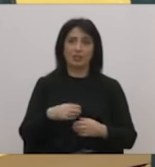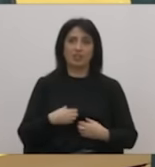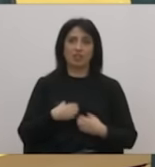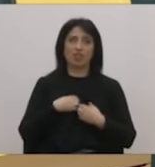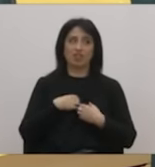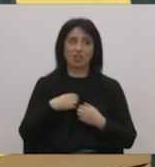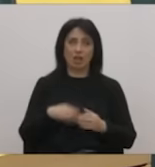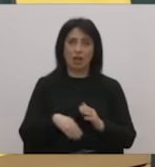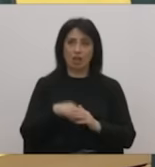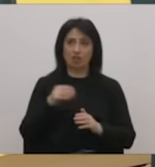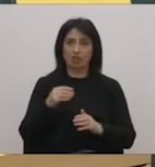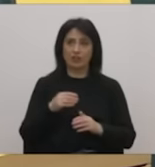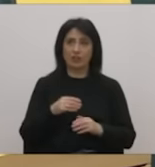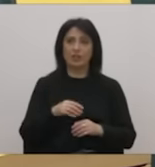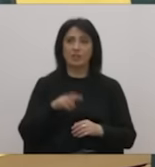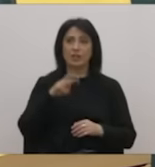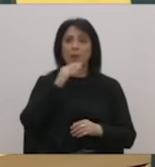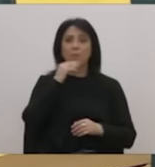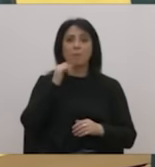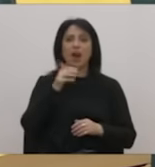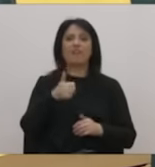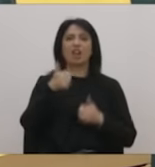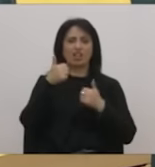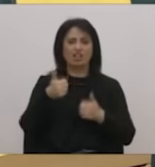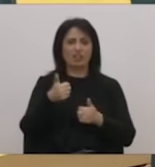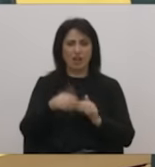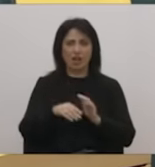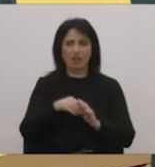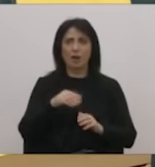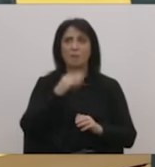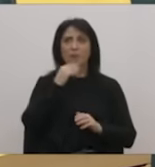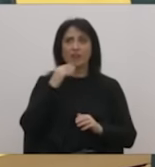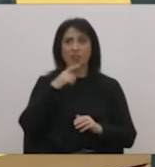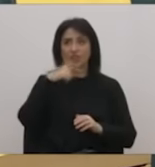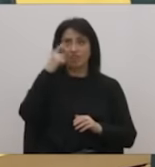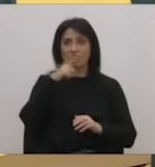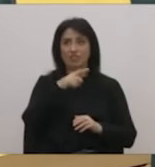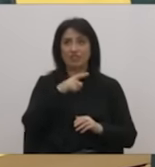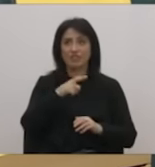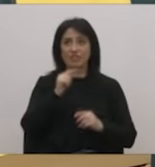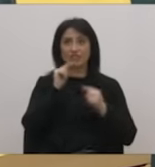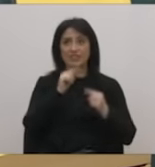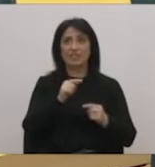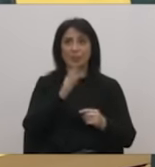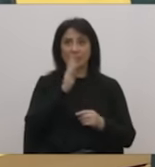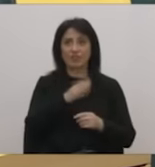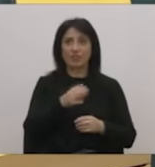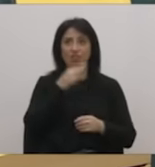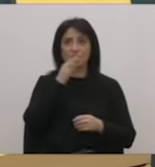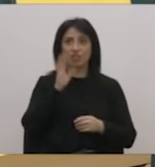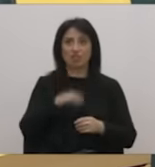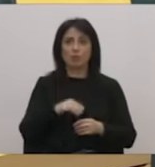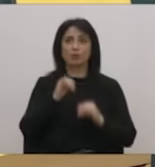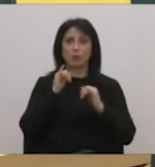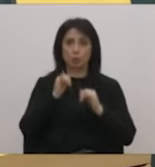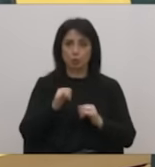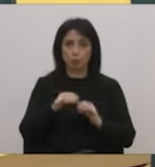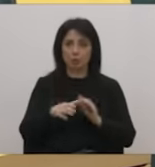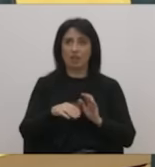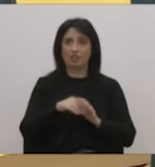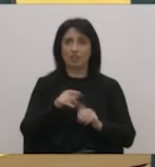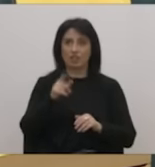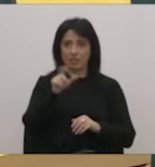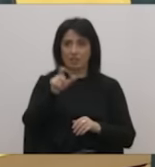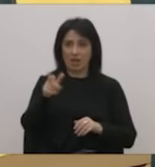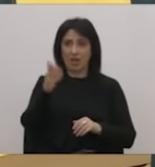საშინელი არჩევანი. მარგველაშვილი იყო კარგი არჩევანი და იმიტომ რომ ბიძინა ივანიშვილის წინააღმდეგ წავიდა, შემდეგ გახდა ცუდი არჩევანი. ეს